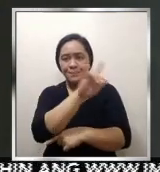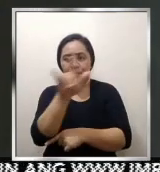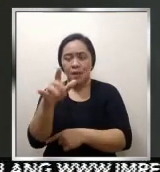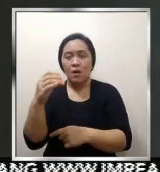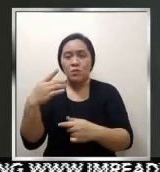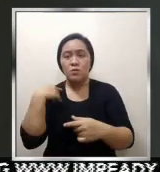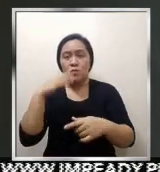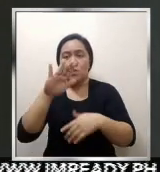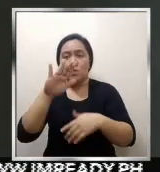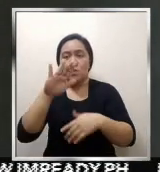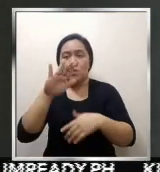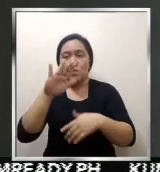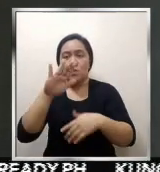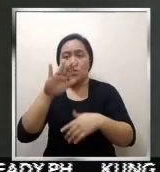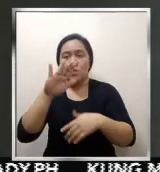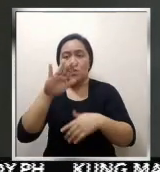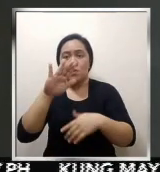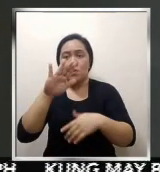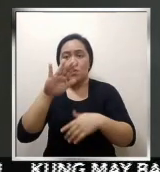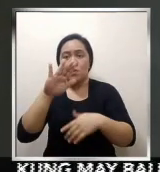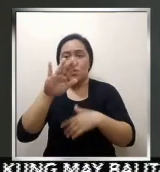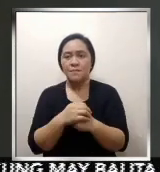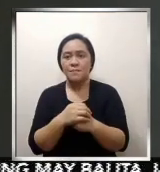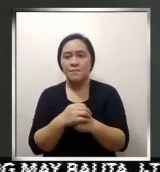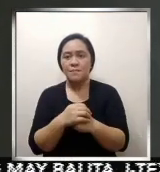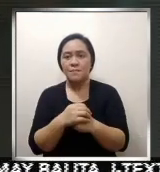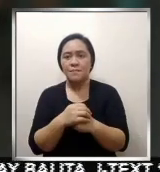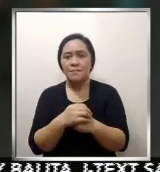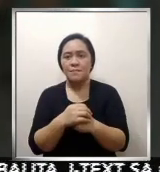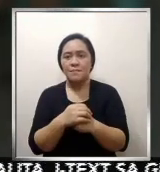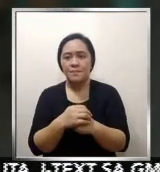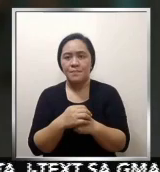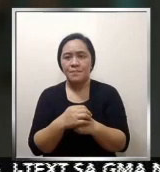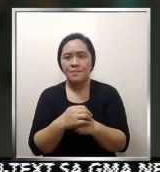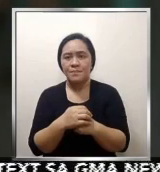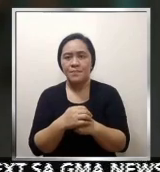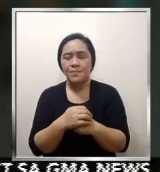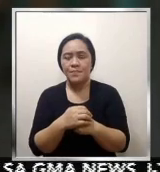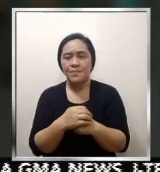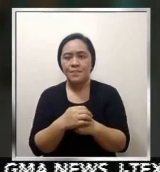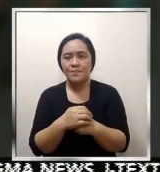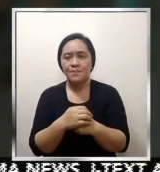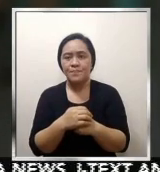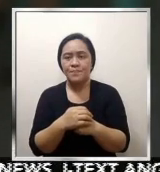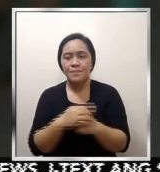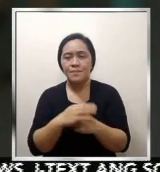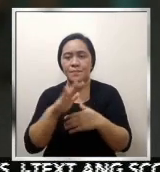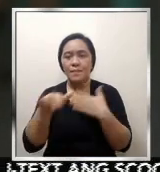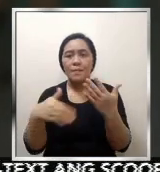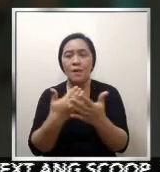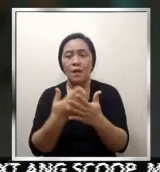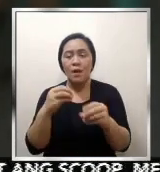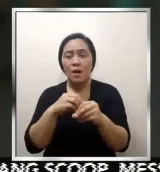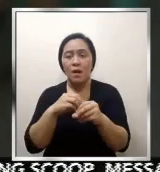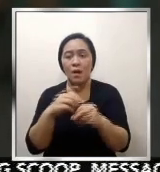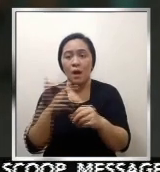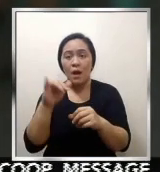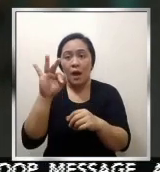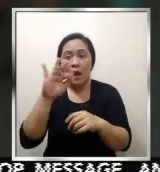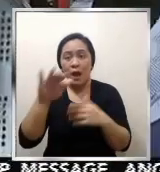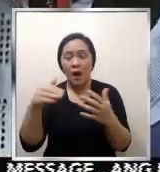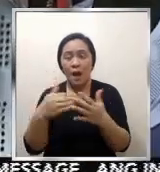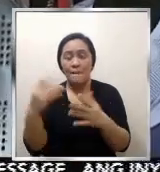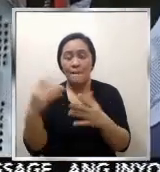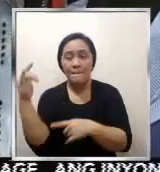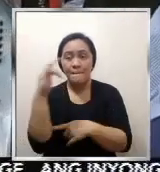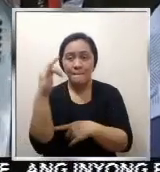kinansel sa system yung flight, automatic siya na nagsisend ng notification tuon sa mga passengers na nakabook on those